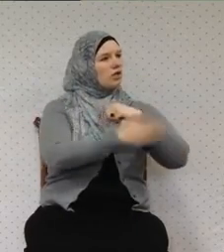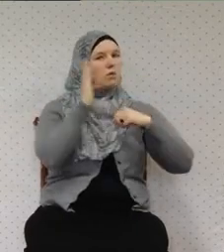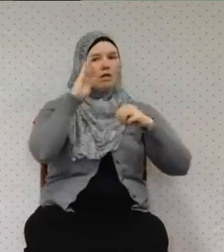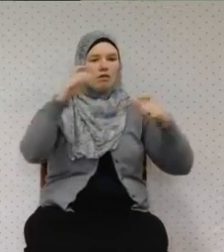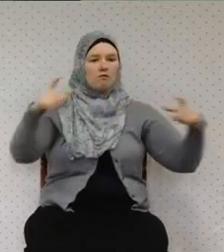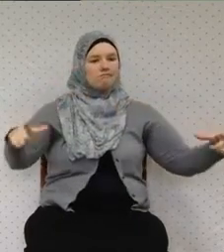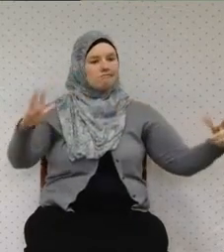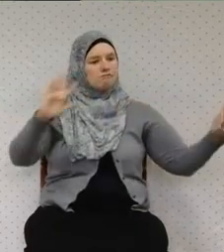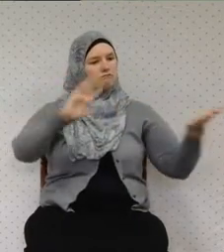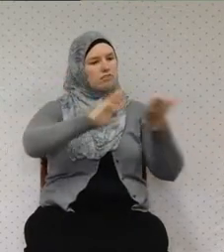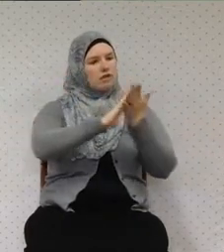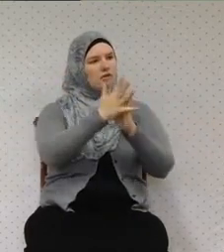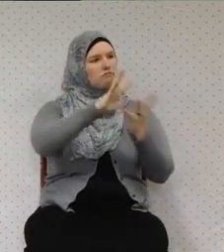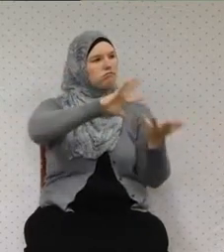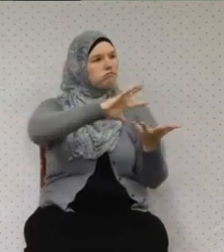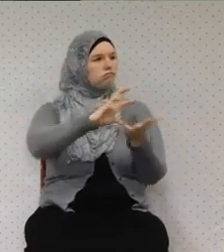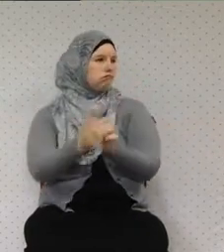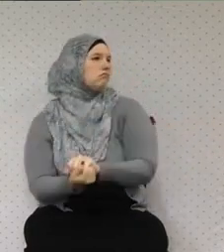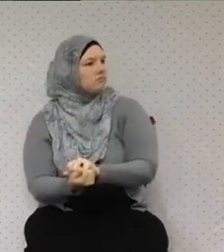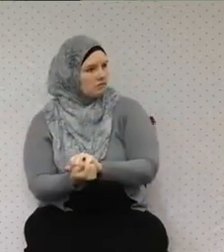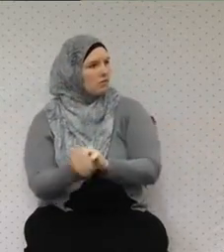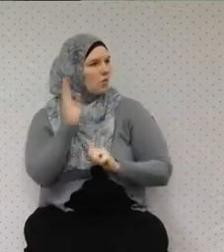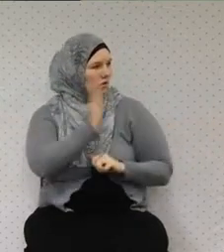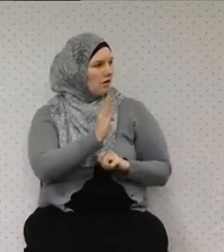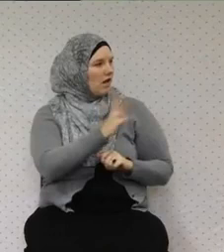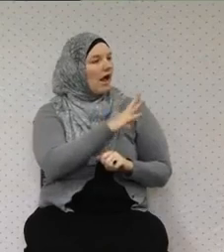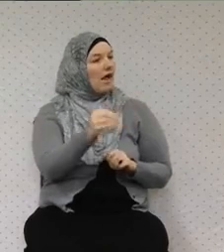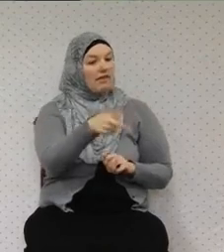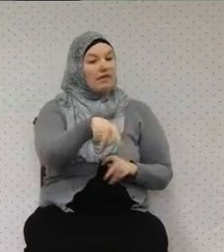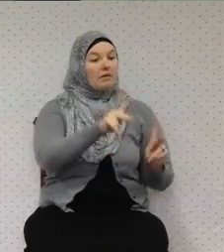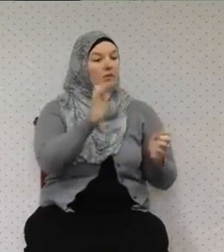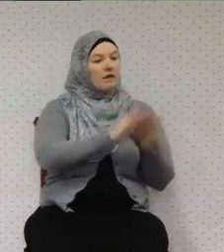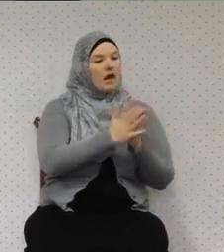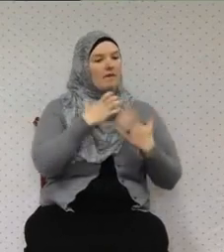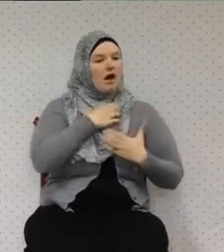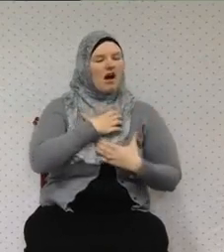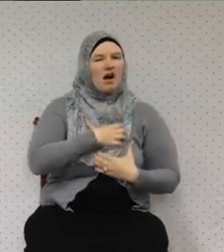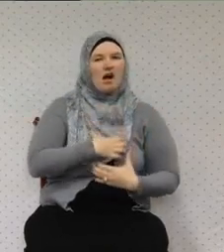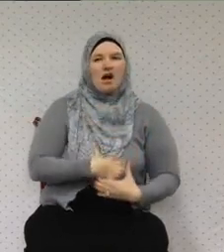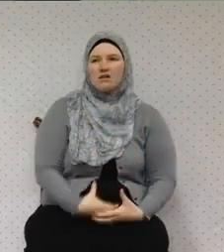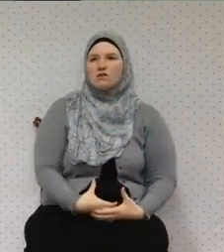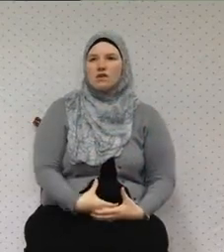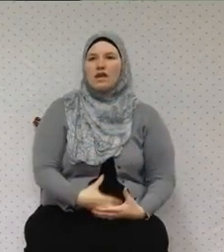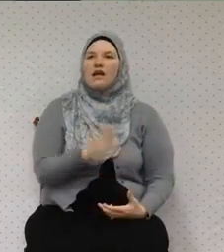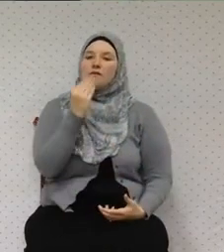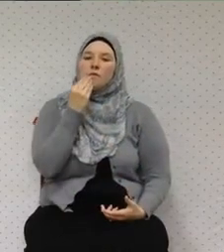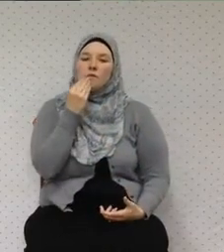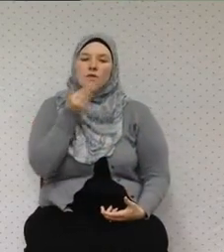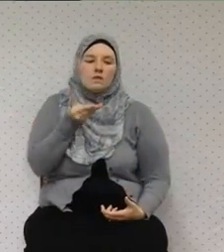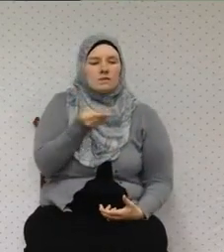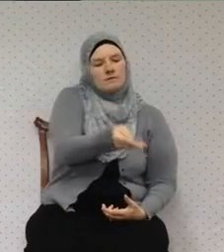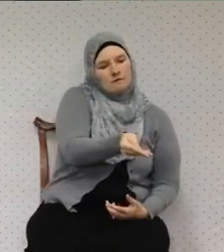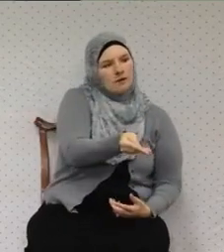hungry people would scramble over a bowl of food. And they said, أَوَ